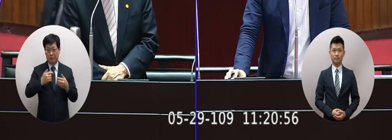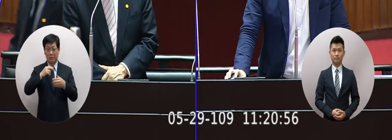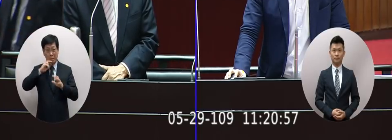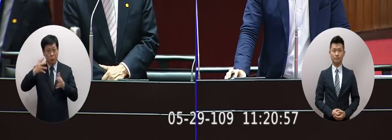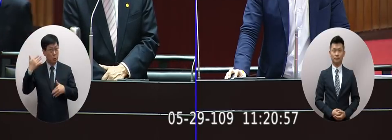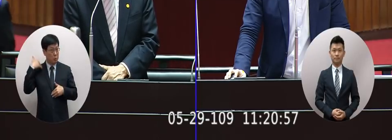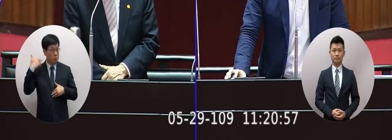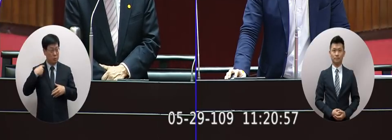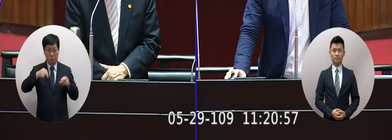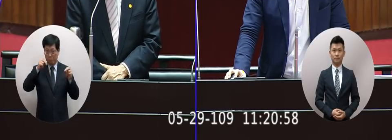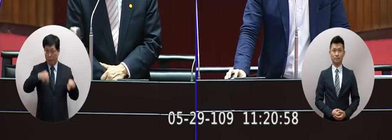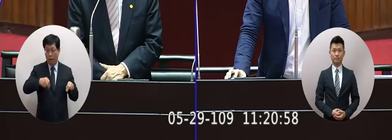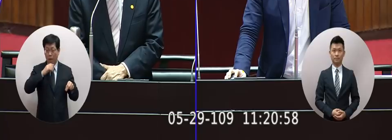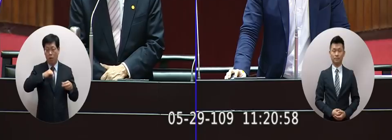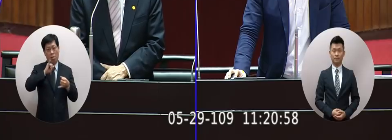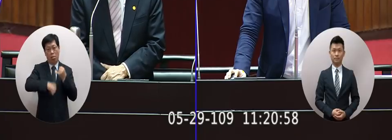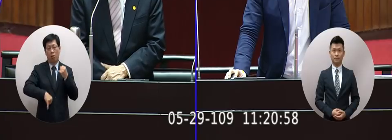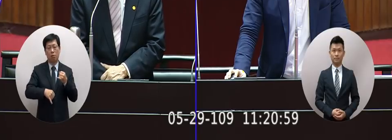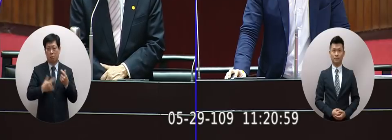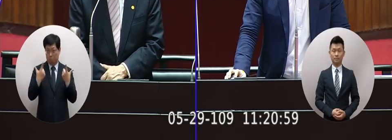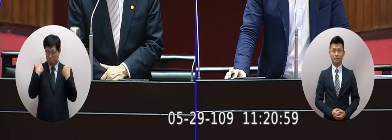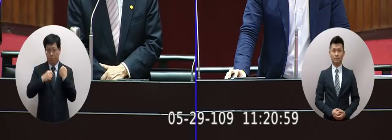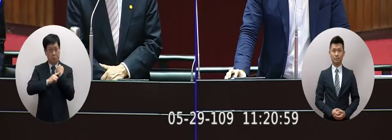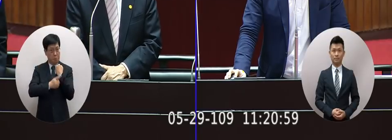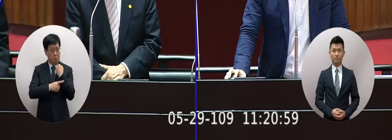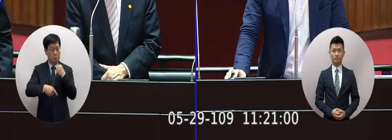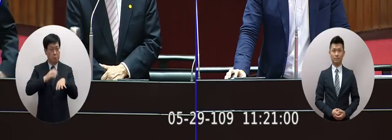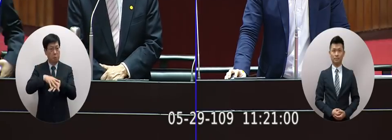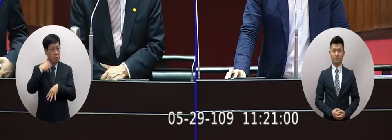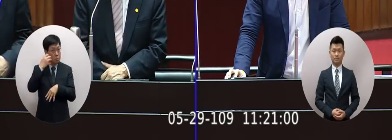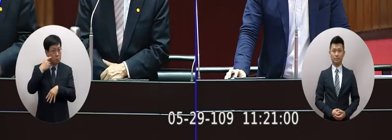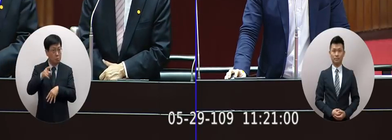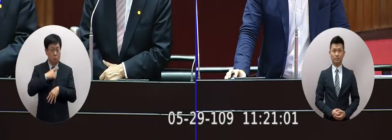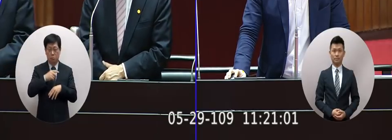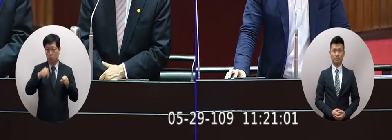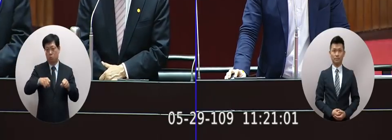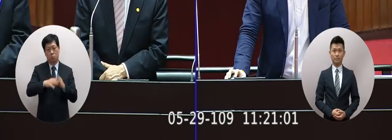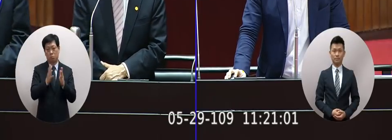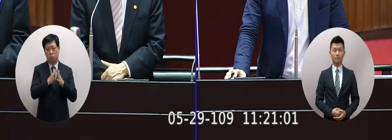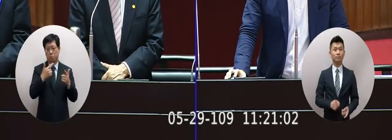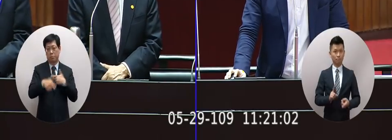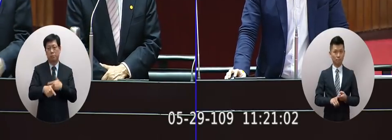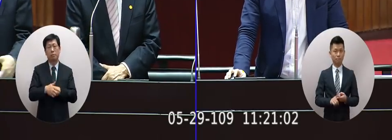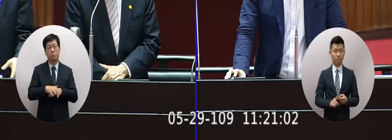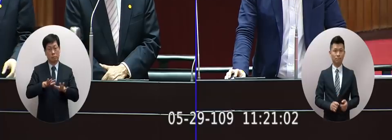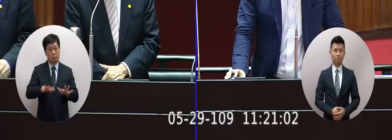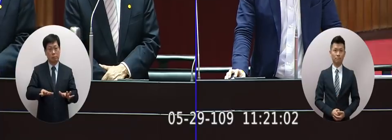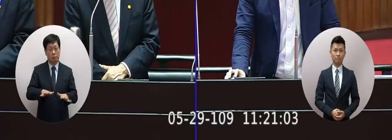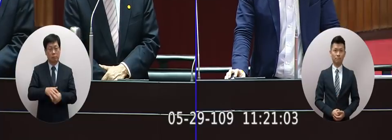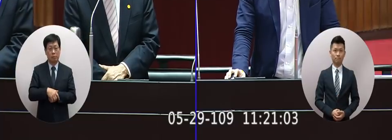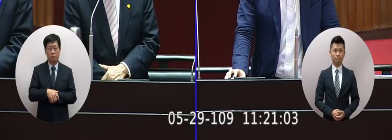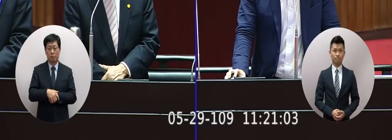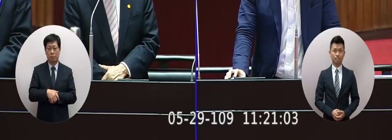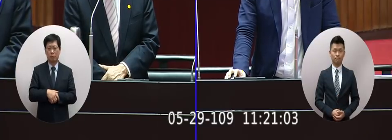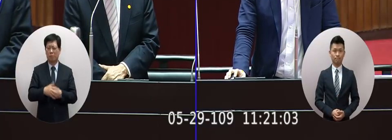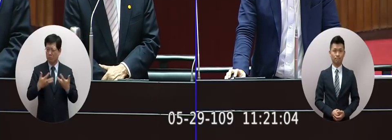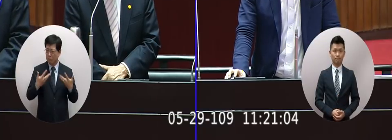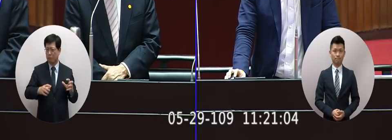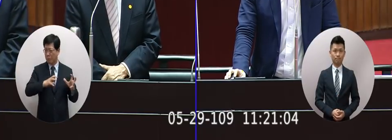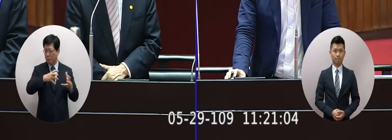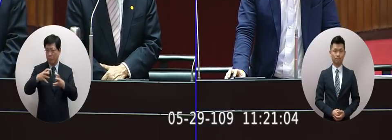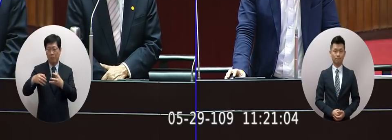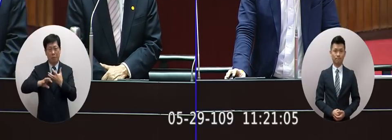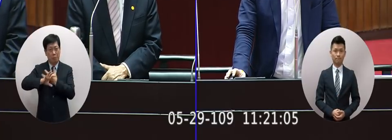国所签定义有法律的这相关的约定，所以很准时受到世